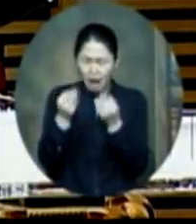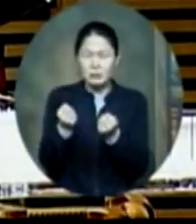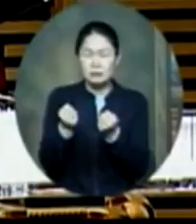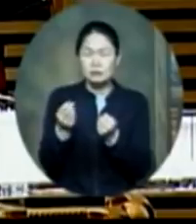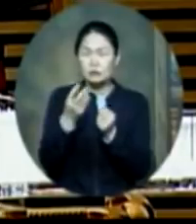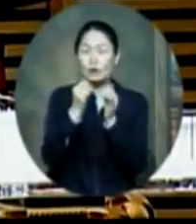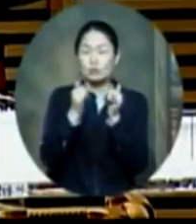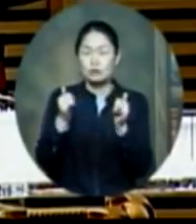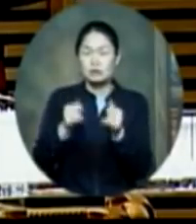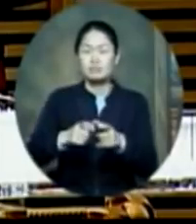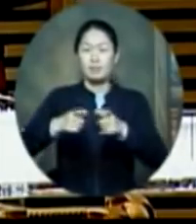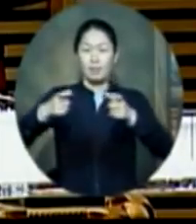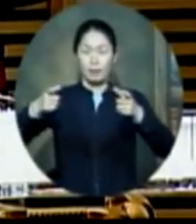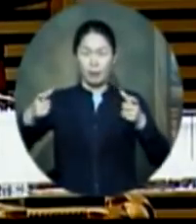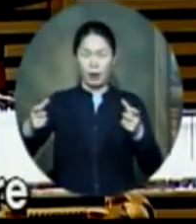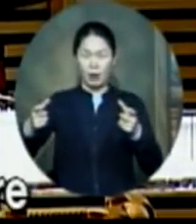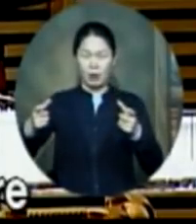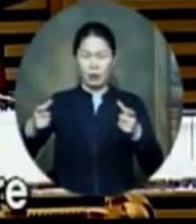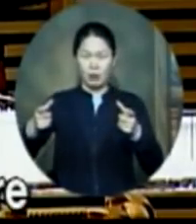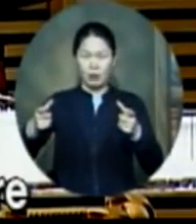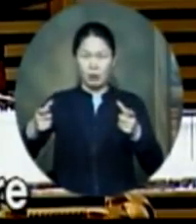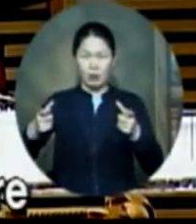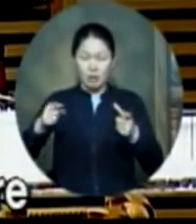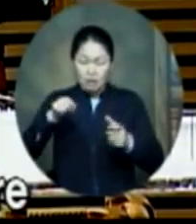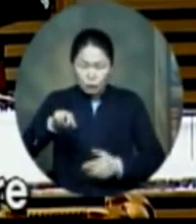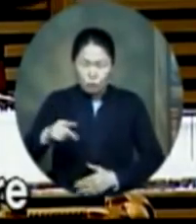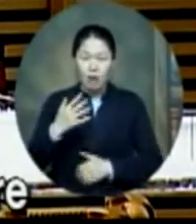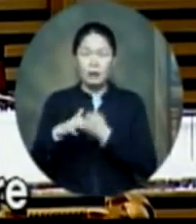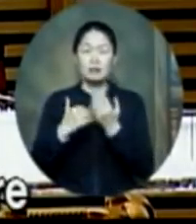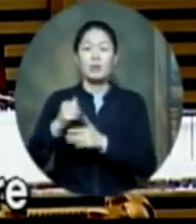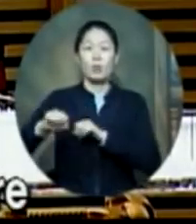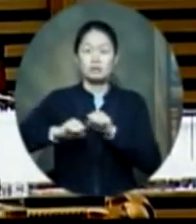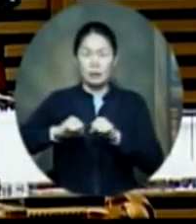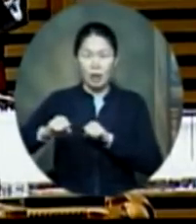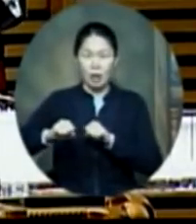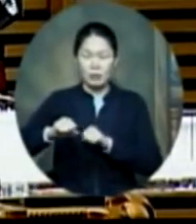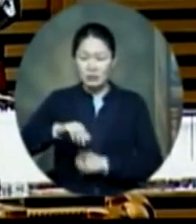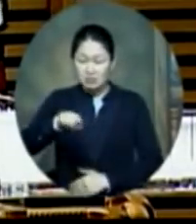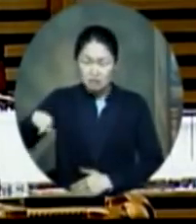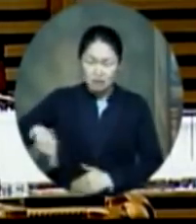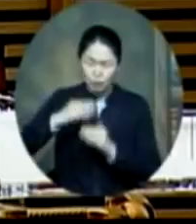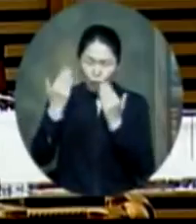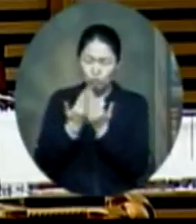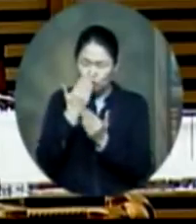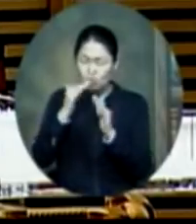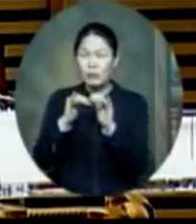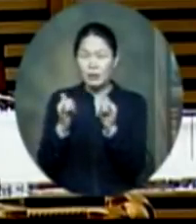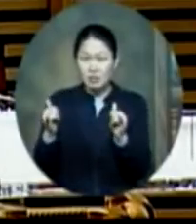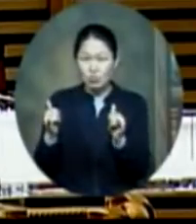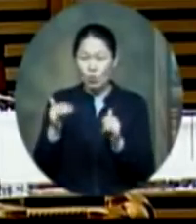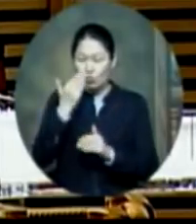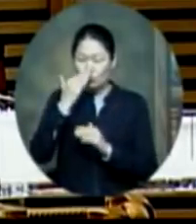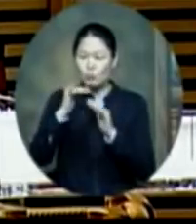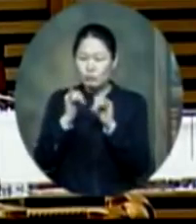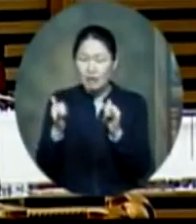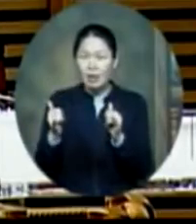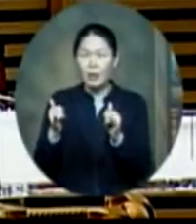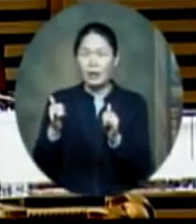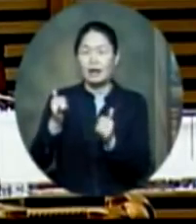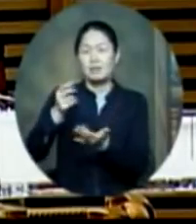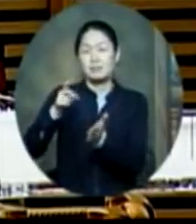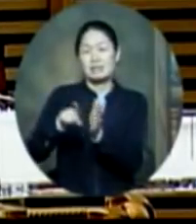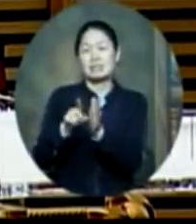성도들이 이제 늘어났습니다. 이게 또 하나님의 역사지요. 근데 그들이 다 유대인들이고 유대교인들이었던